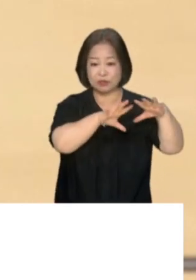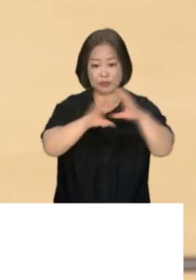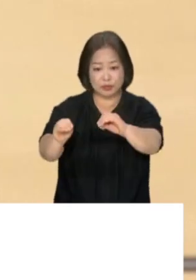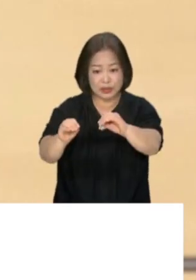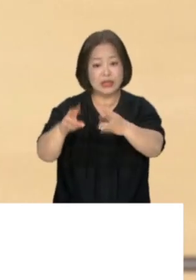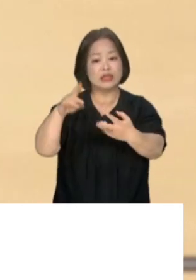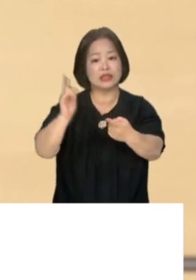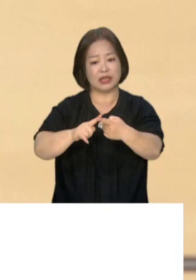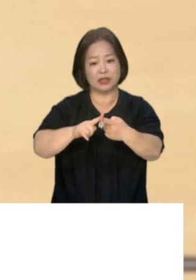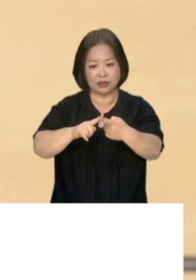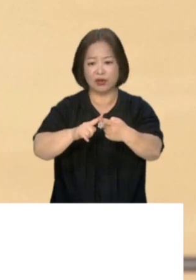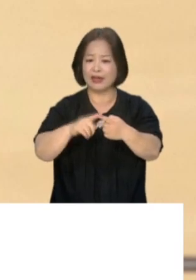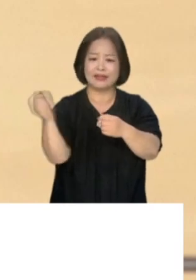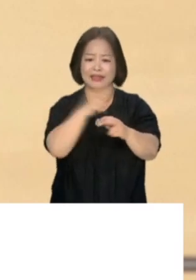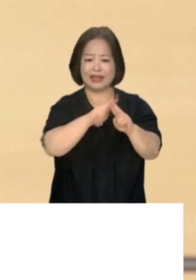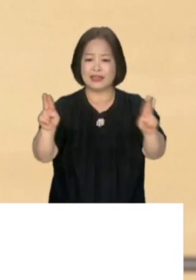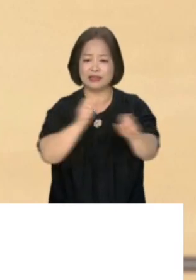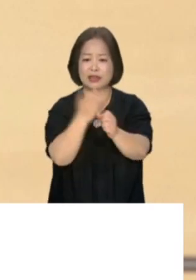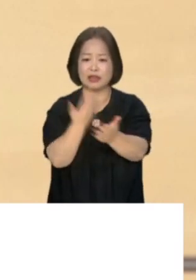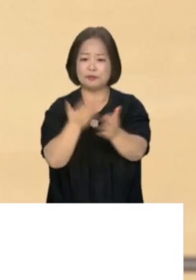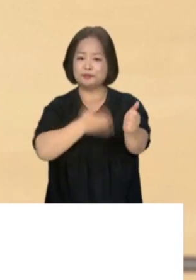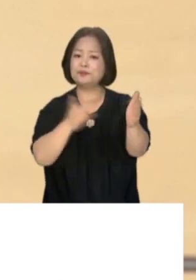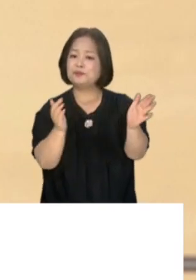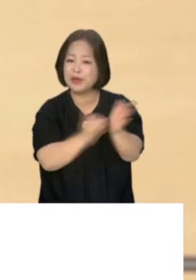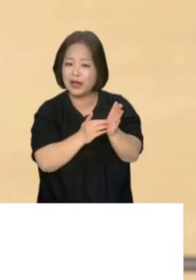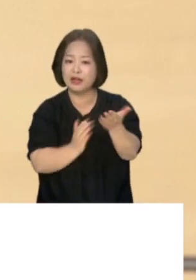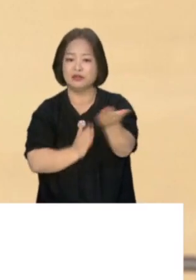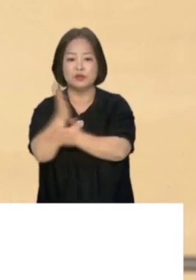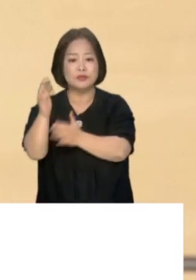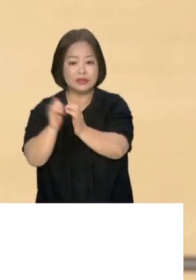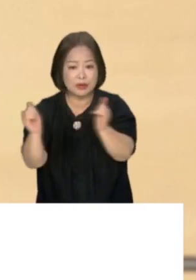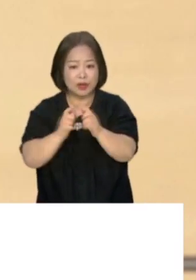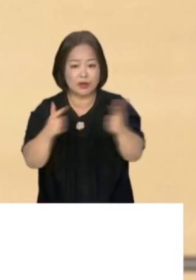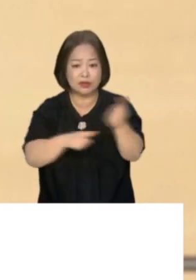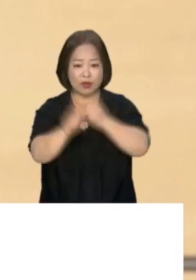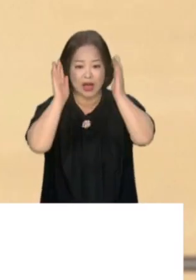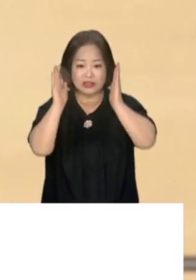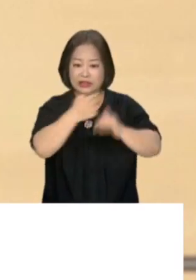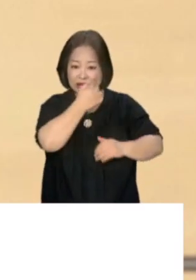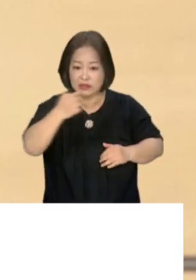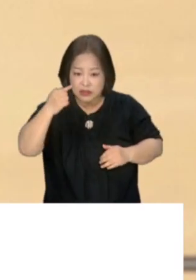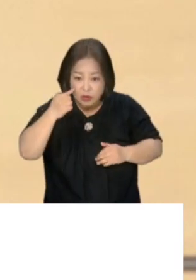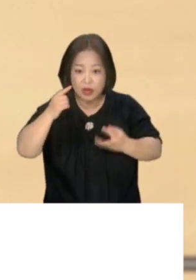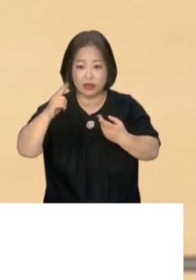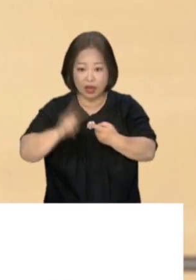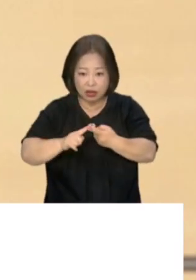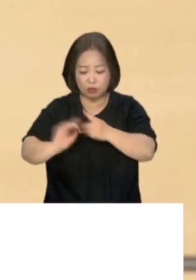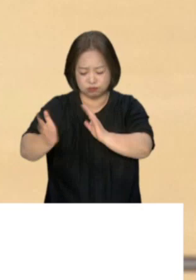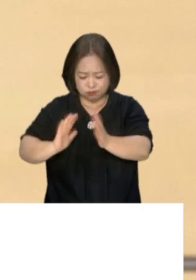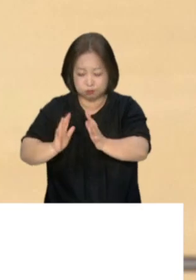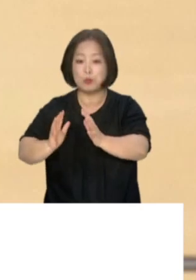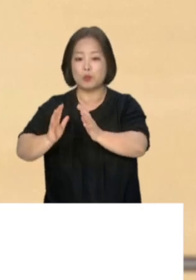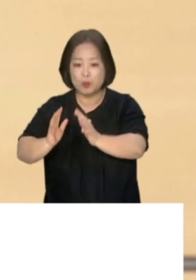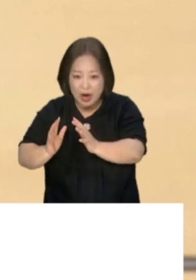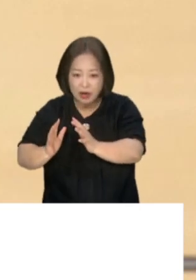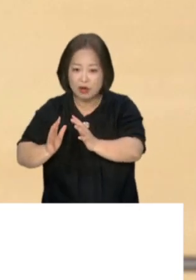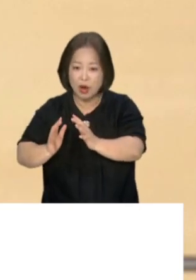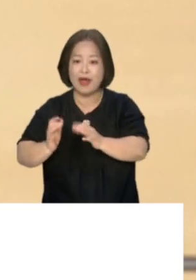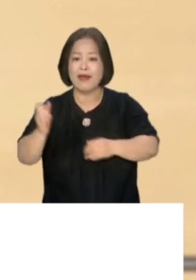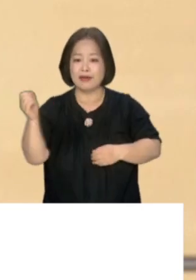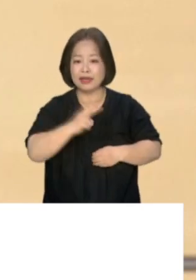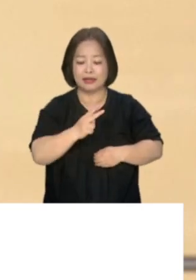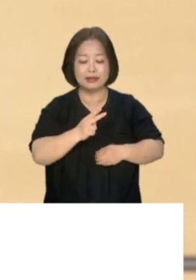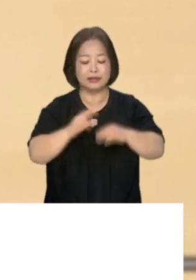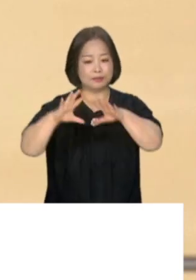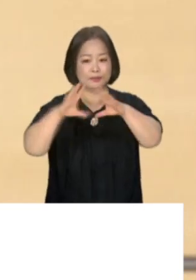오고나이마시타. 해양 방류의 영향에 대해 과학적 근거에 기초해 전문가 동시가 시っかりと